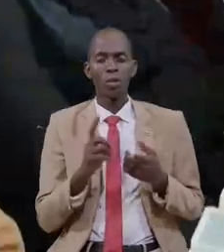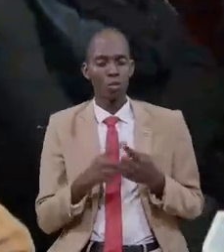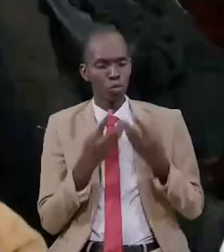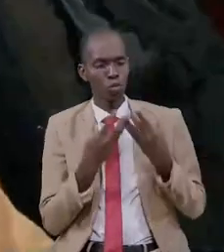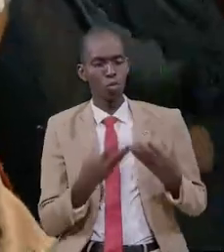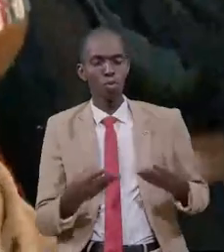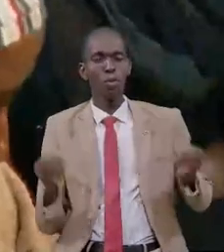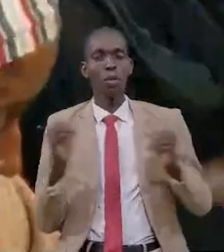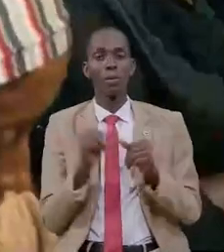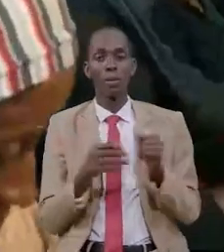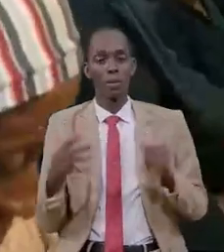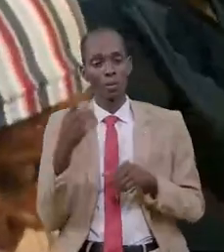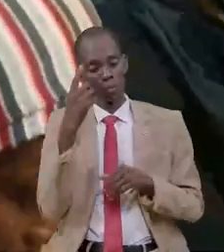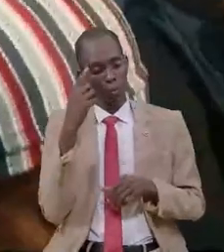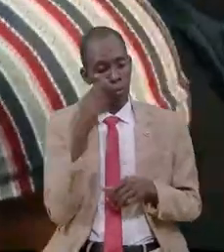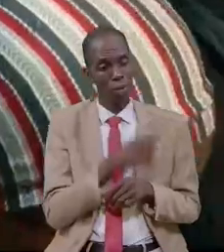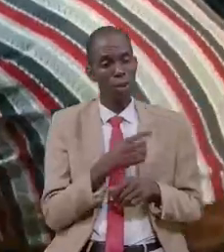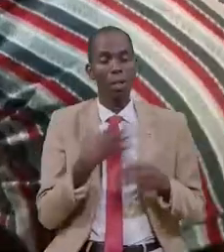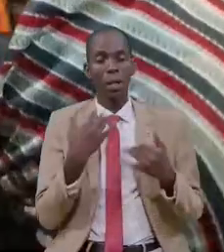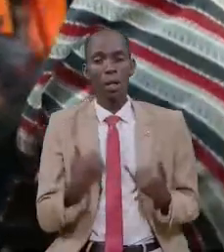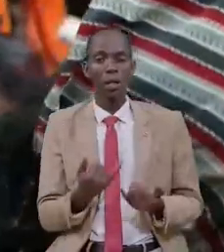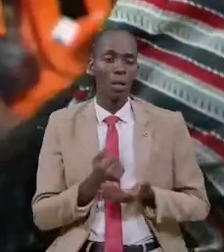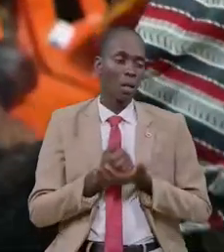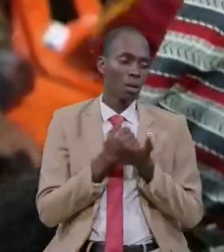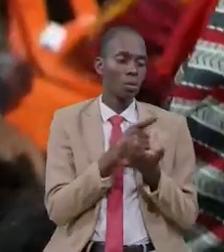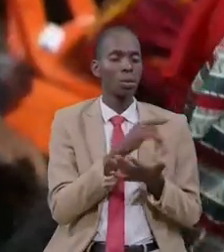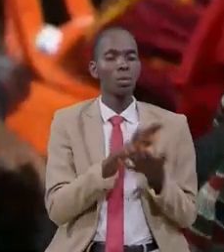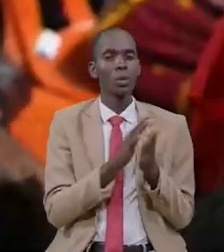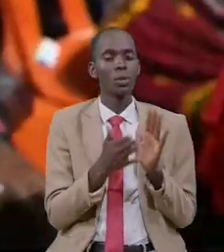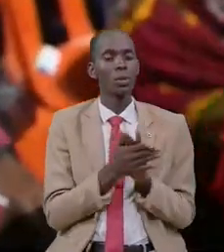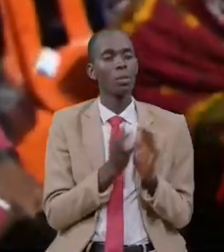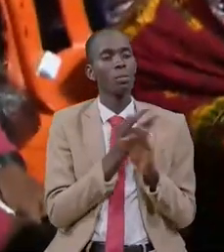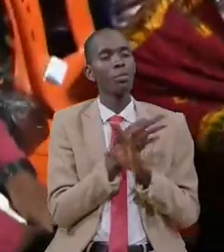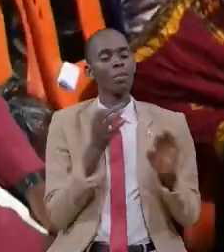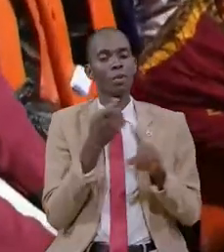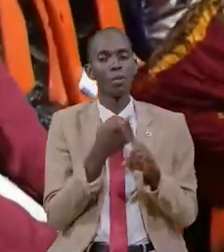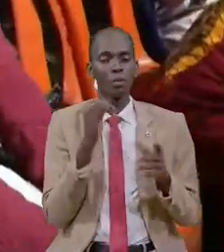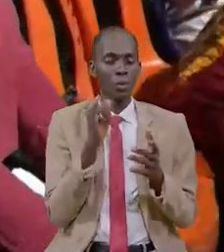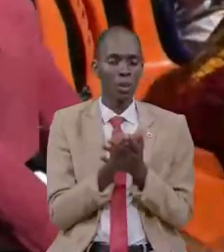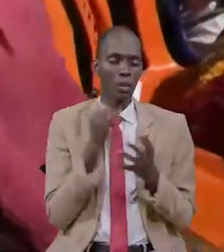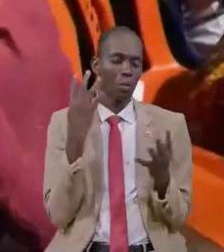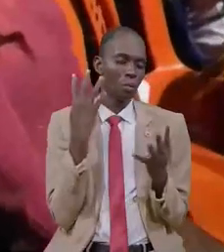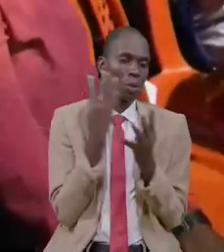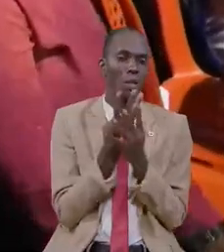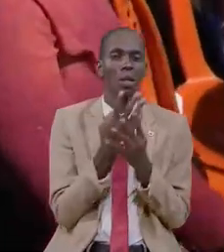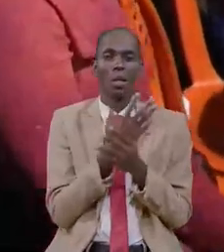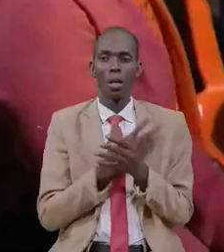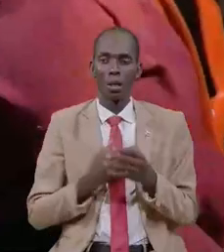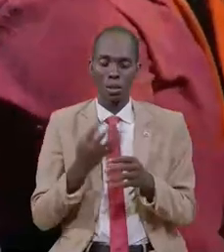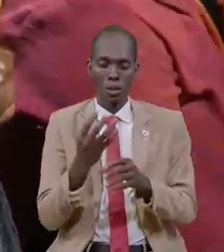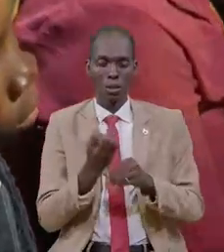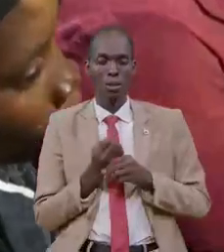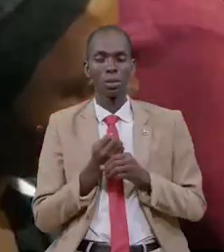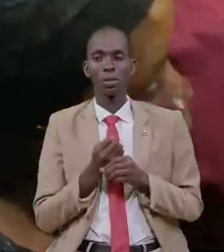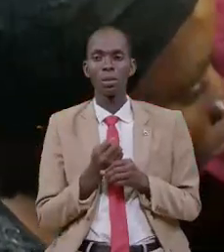réglé. Et il est maintenant délivré de la prison. Il prend le papier et ils